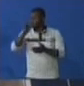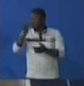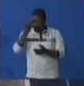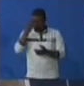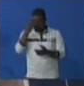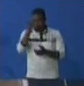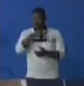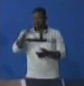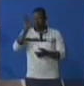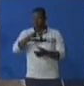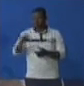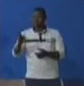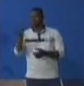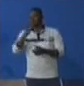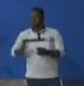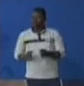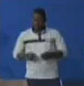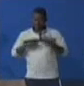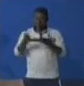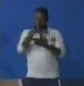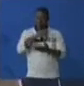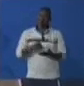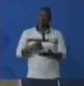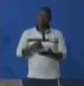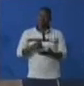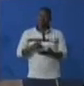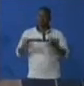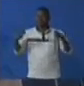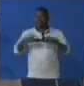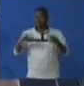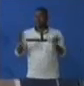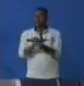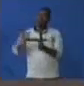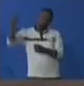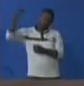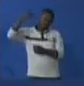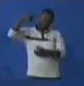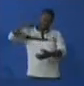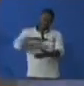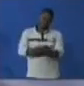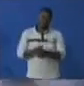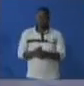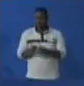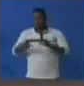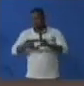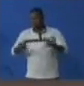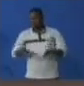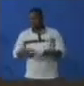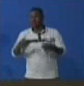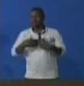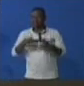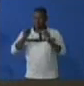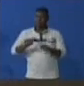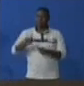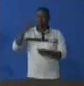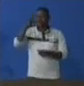de Burkina Faso de fournir de l'énergie à travers de l'énergie renouvelable. Le site a une capacité de production